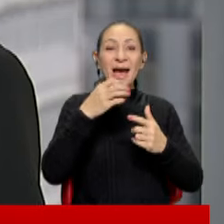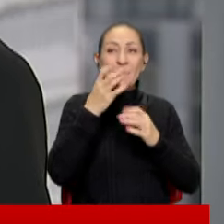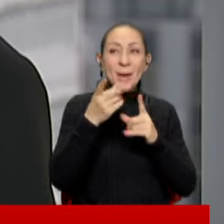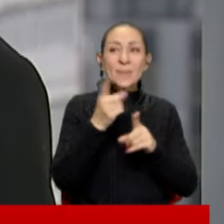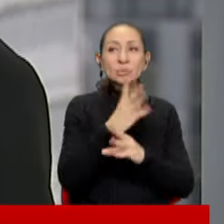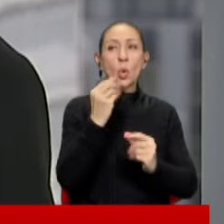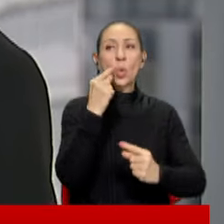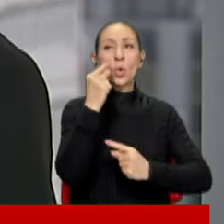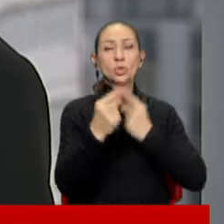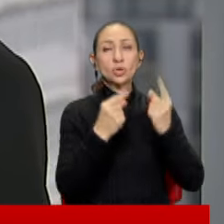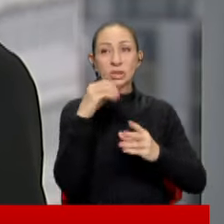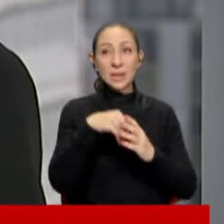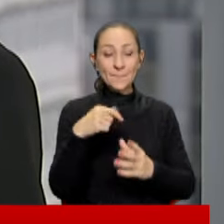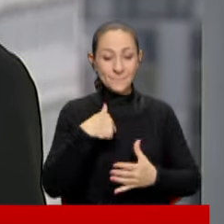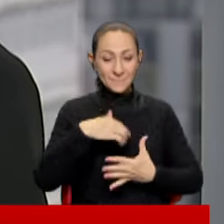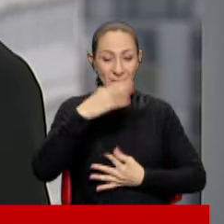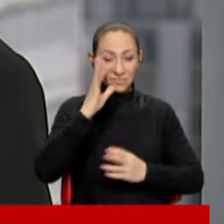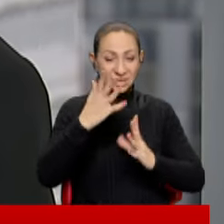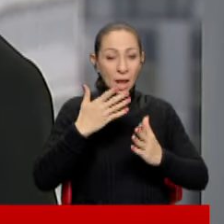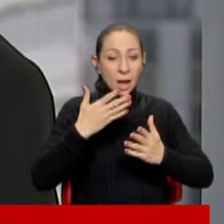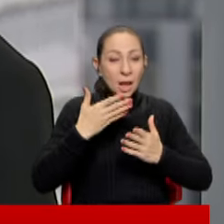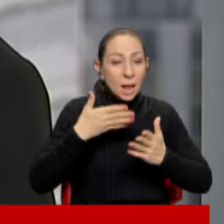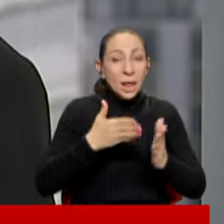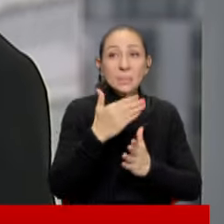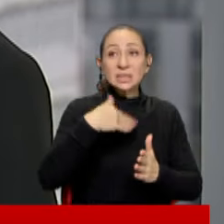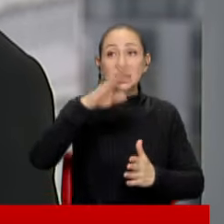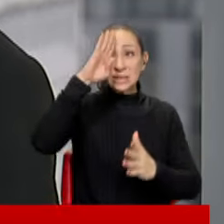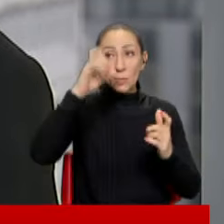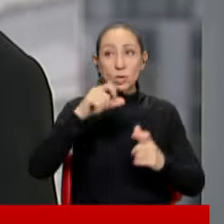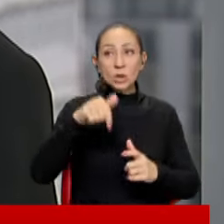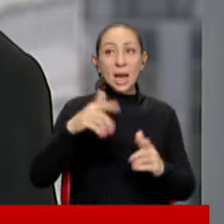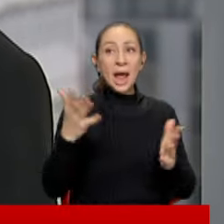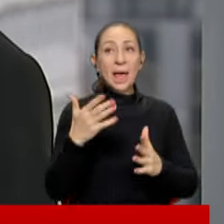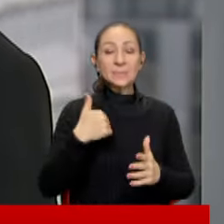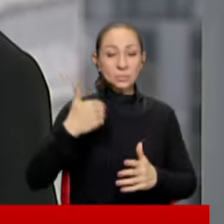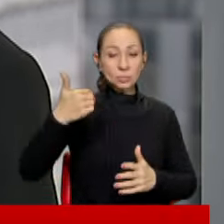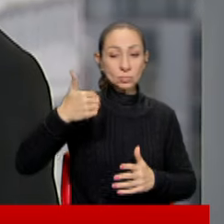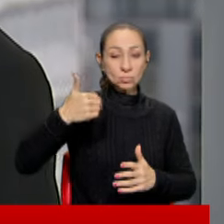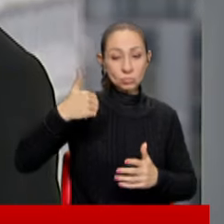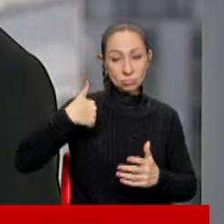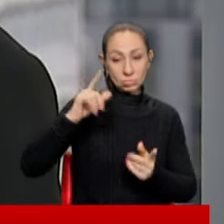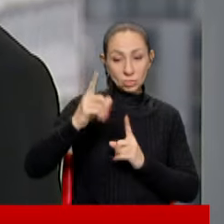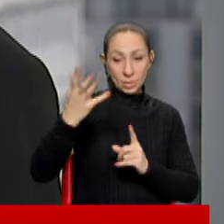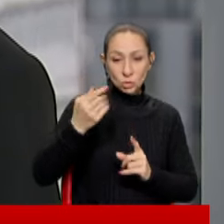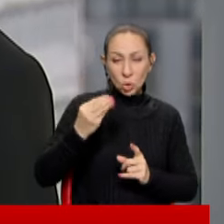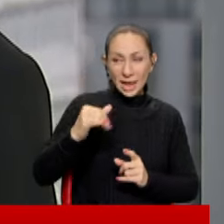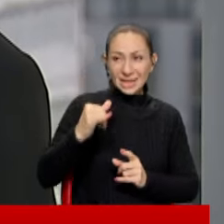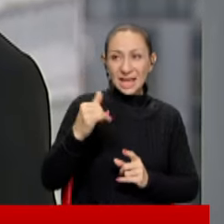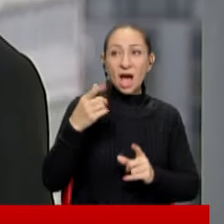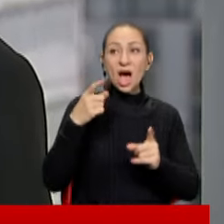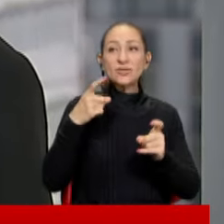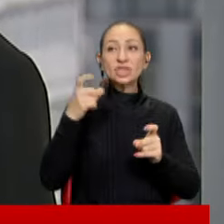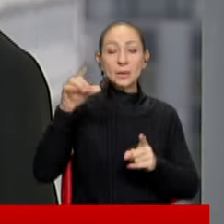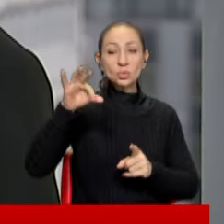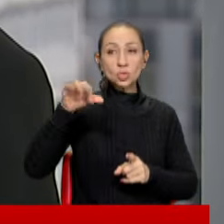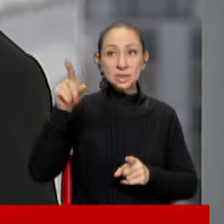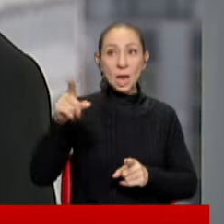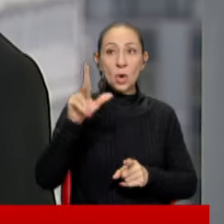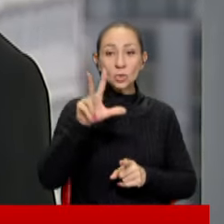çok konuşulduğu için benim üzerinden daha çok gitti, ama biz İstanbul'da bugün halen bizim yönetimimizde olan ve almaya çok yakın olduğumuz Avcılar'da,